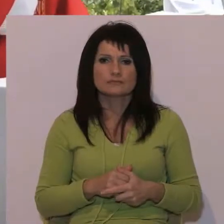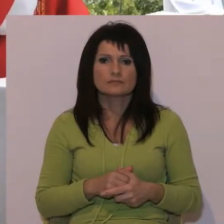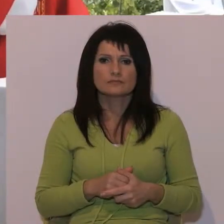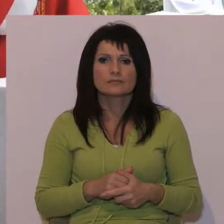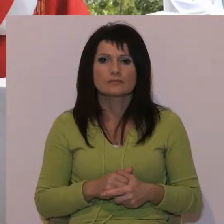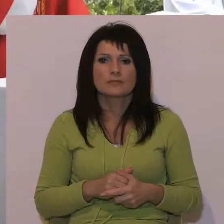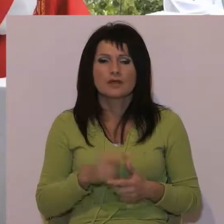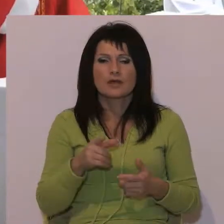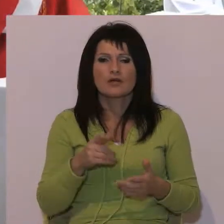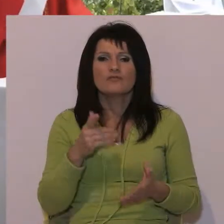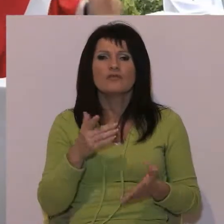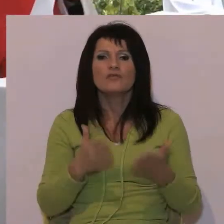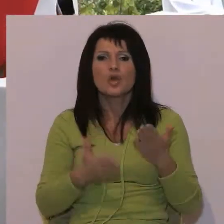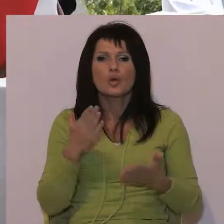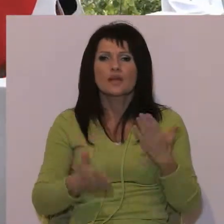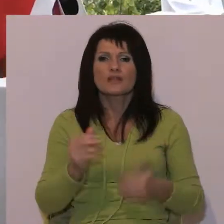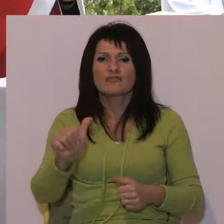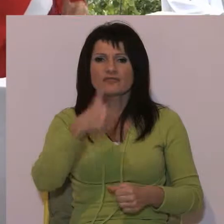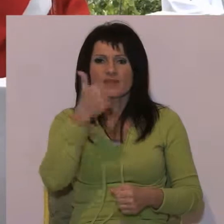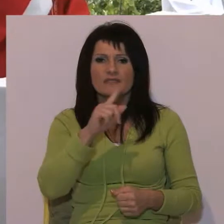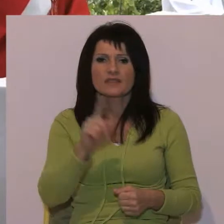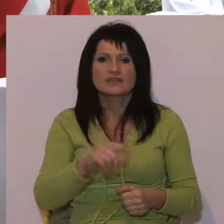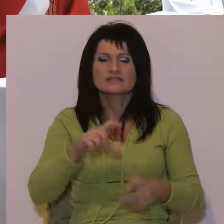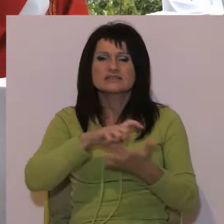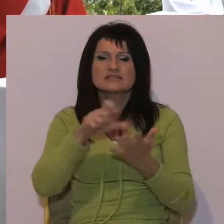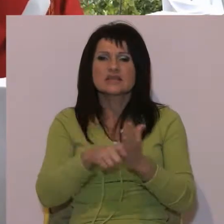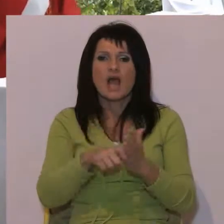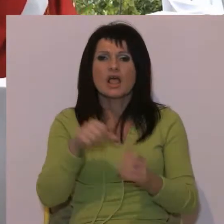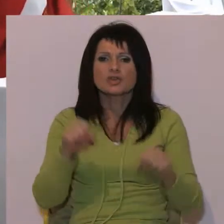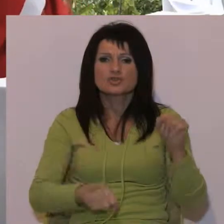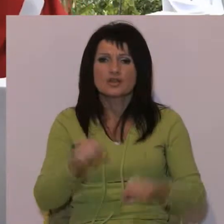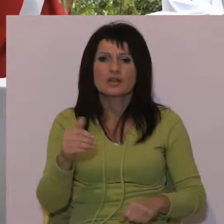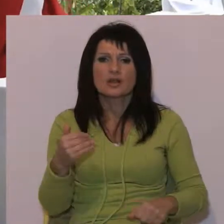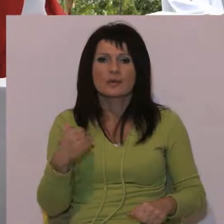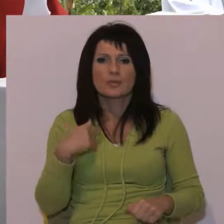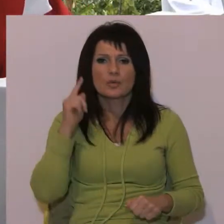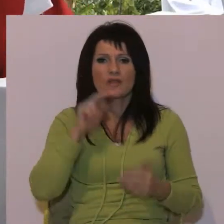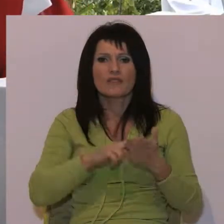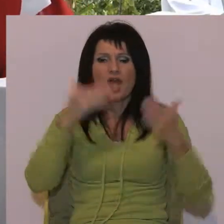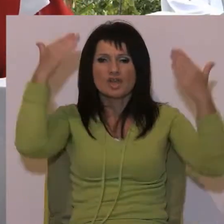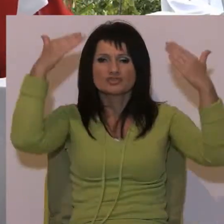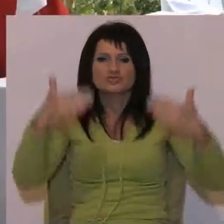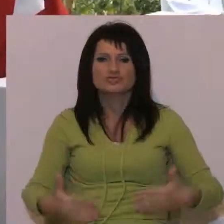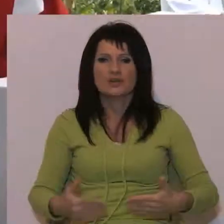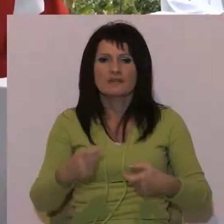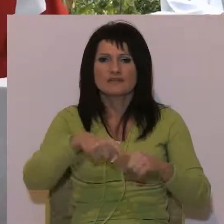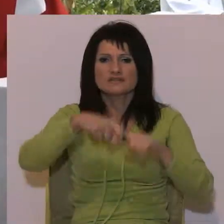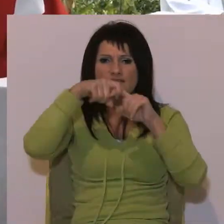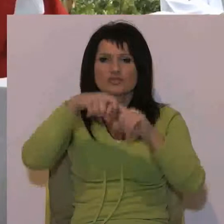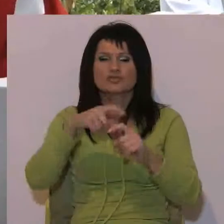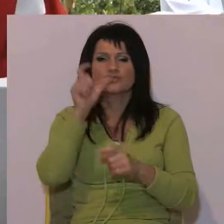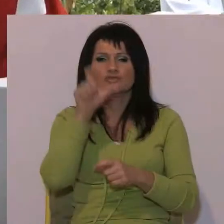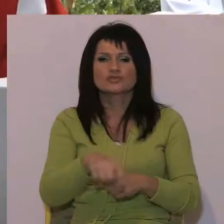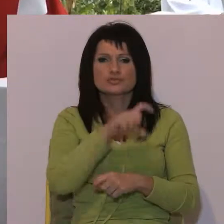W Lublinie w jednej z sal sądowych był na ścianie zawieszony krzyż.